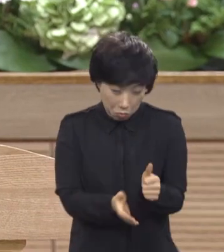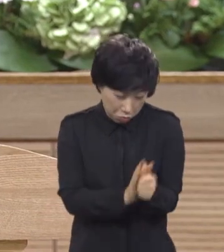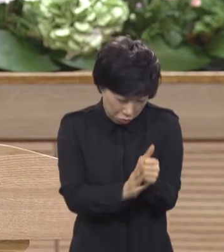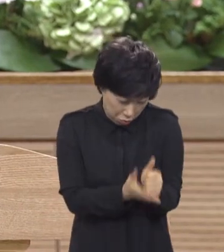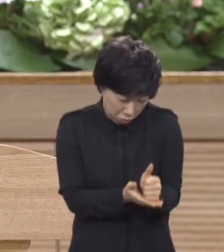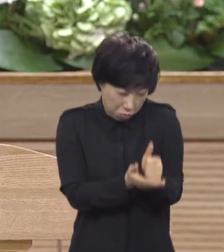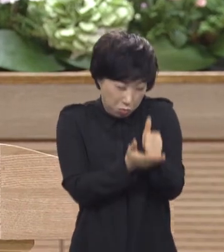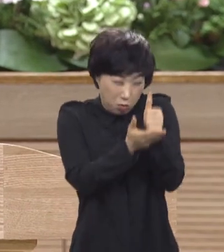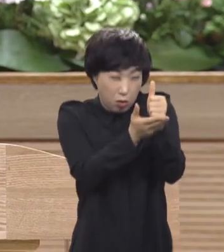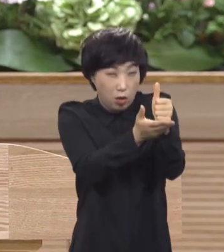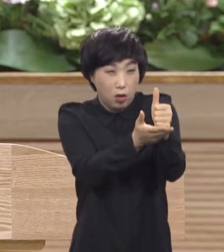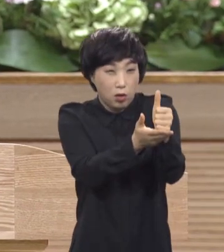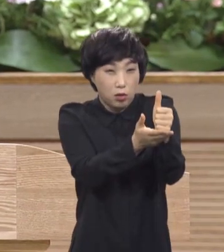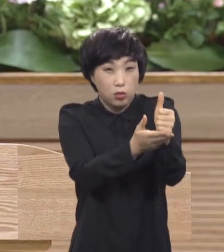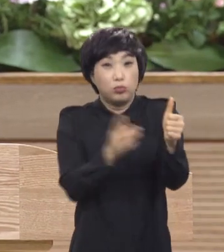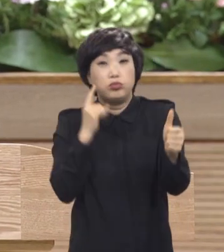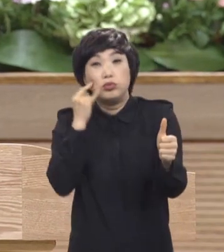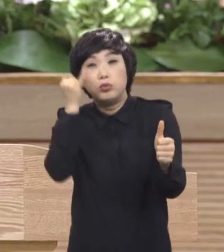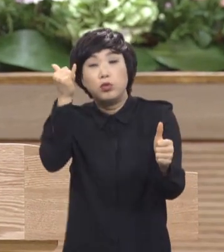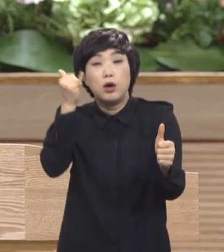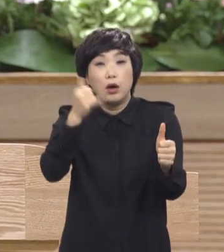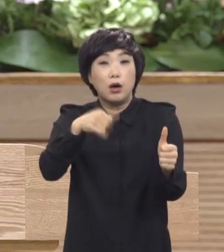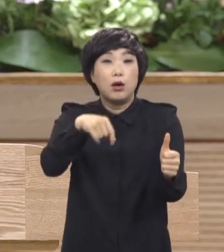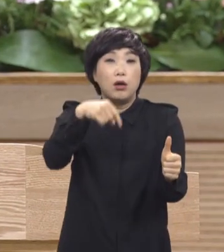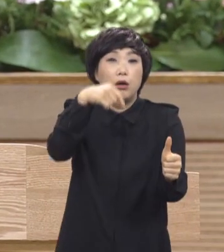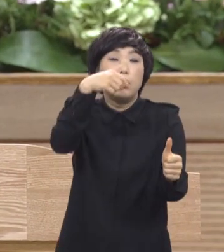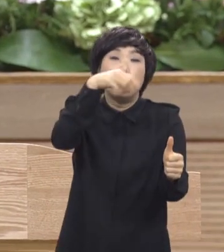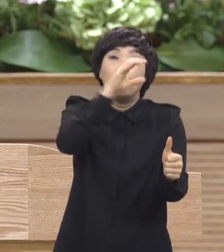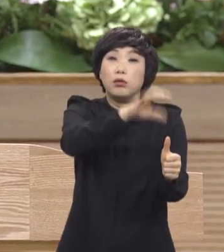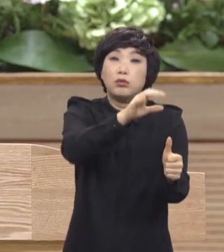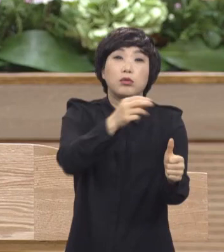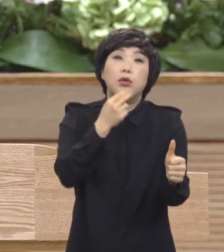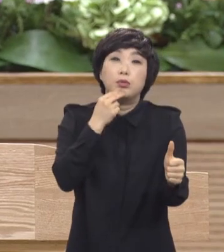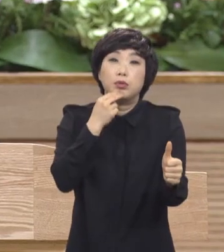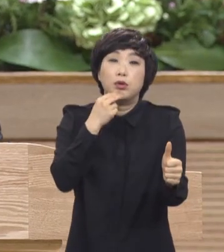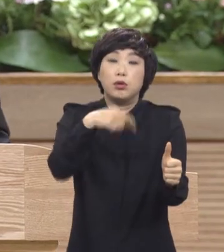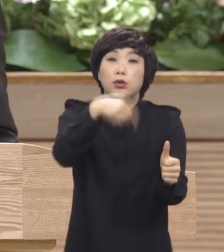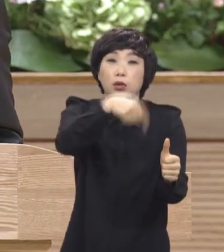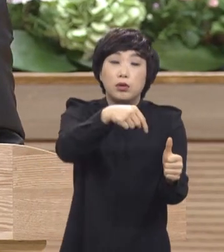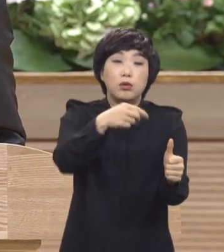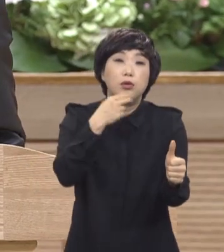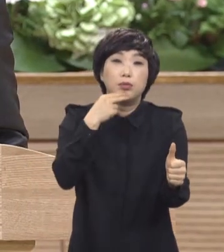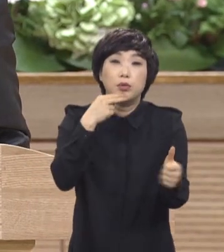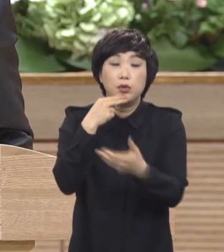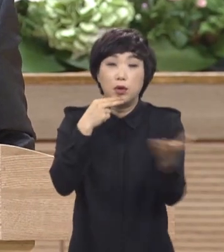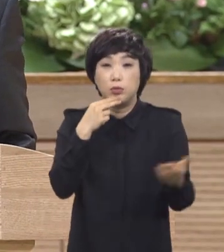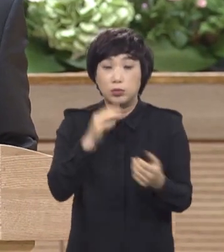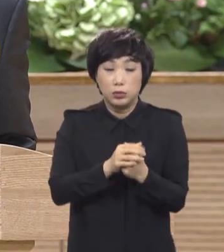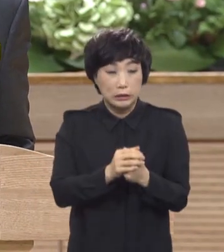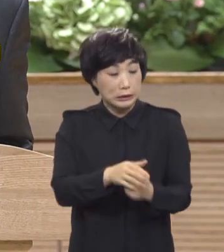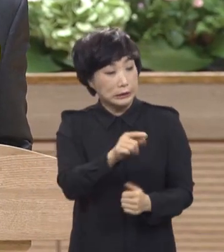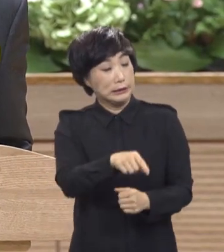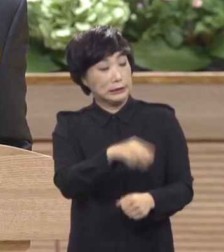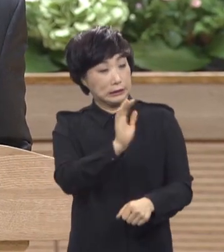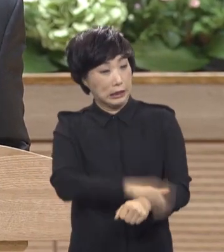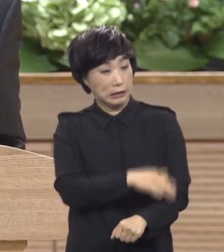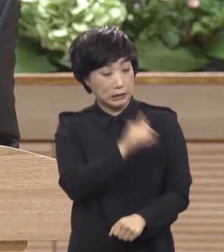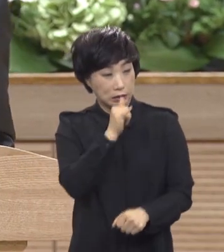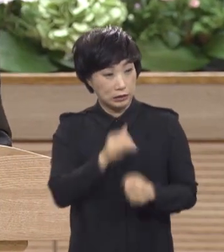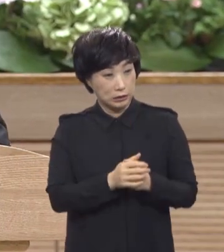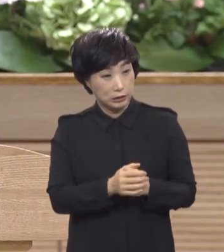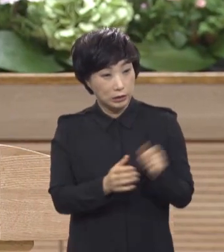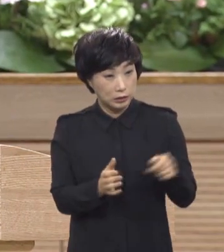뭐라고 하지도 않고 또 잘못 성장하고 해서는 안 될 짓을 해도